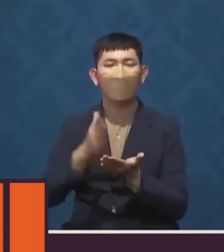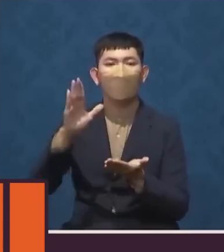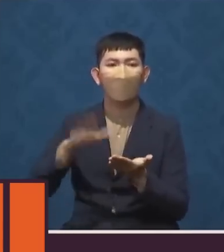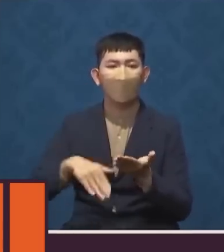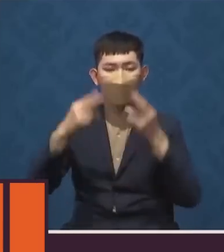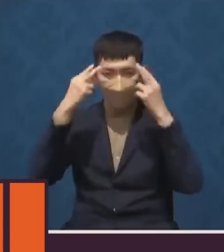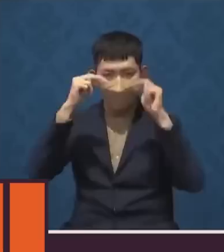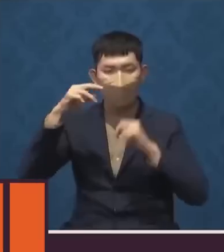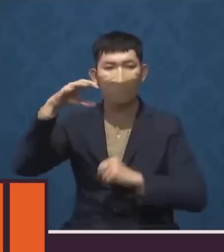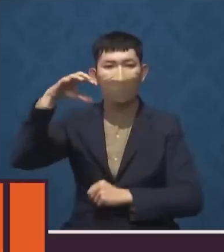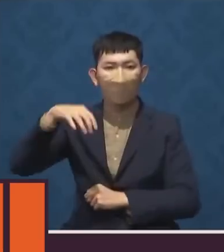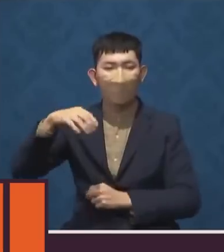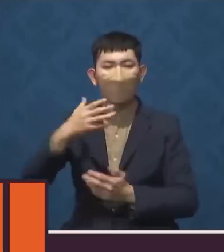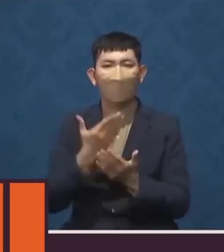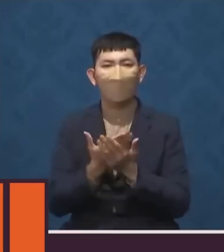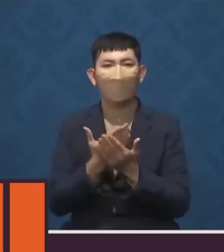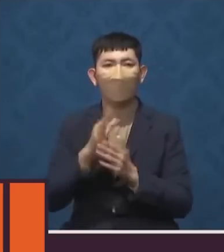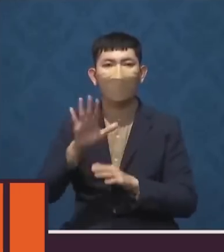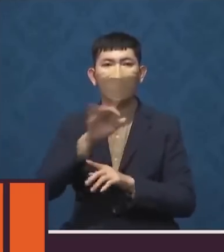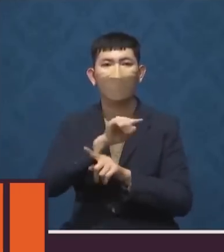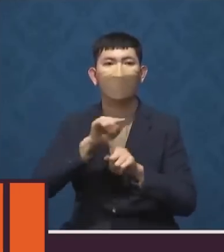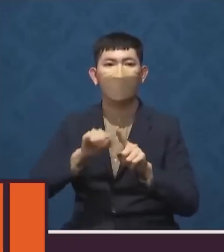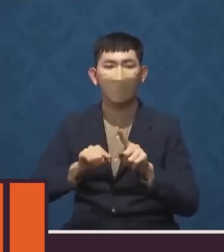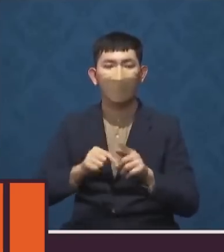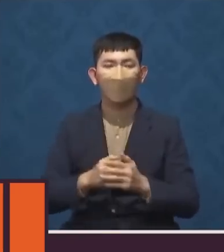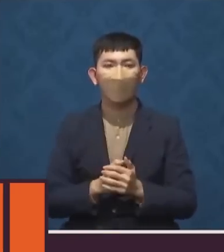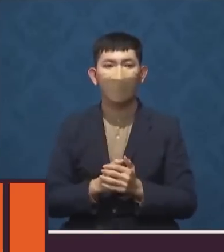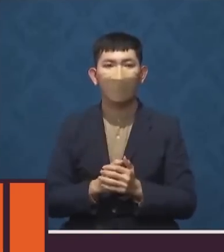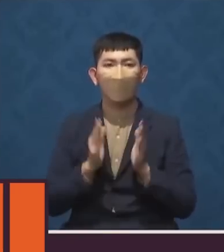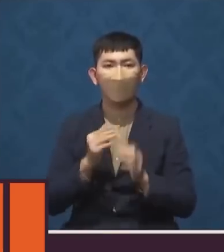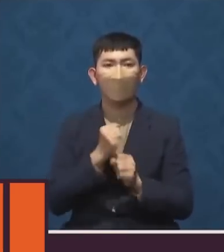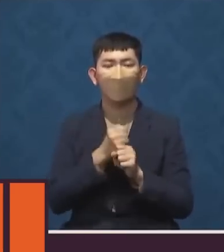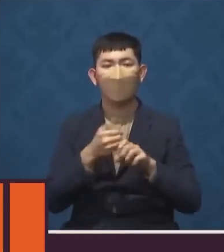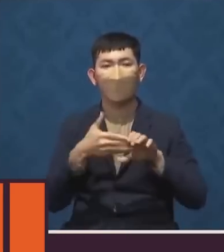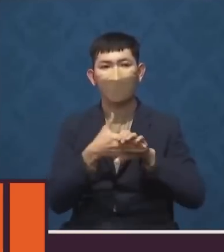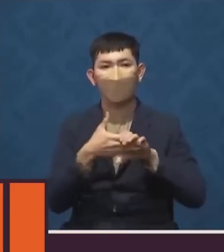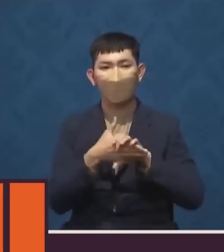ำนกนายกรับรณพรี ในอัตปรา 5 เปอ่าจากจ Union- ๆ Letars